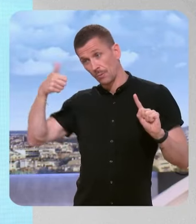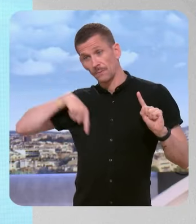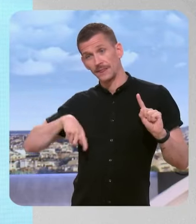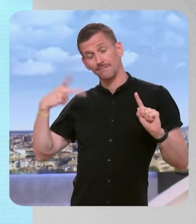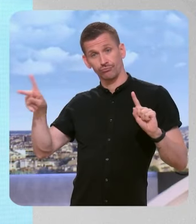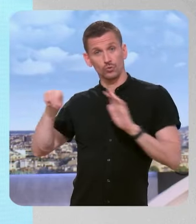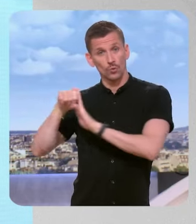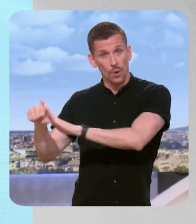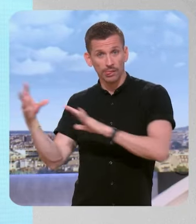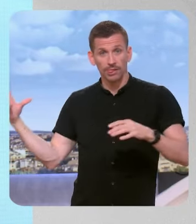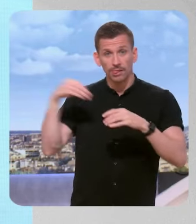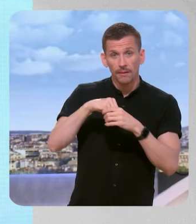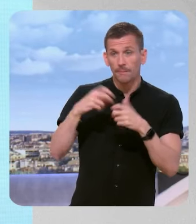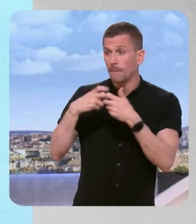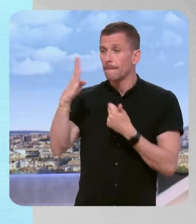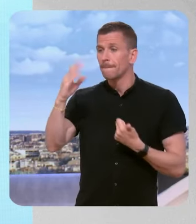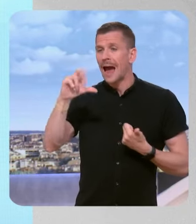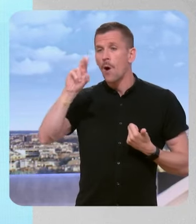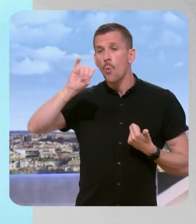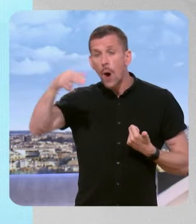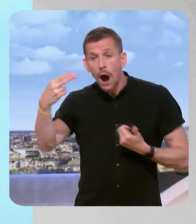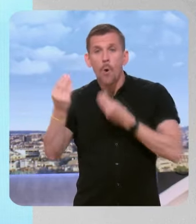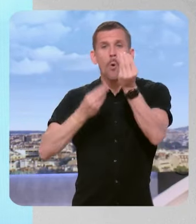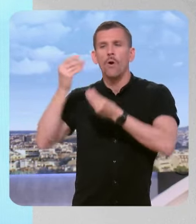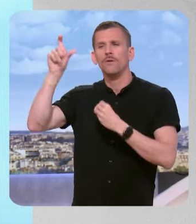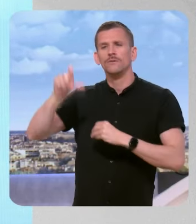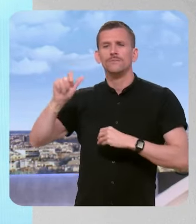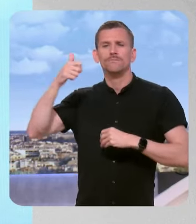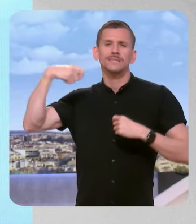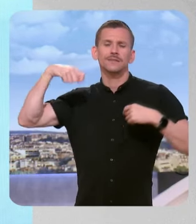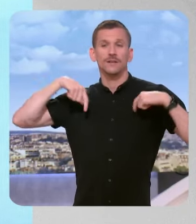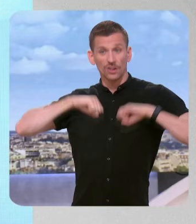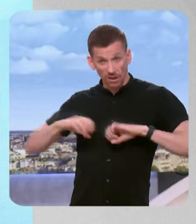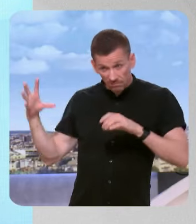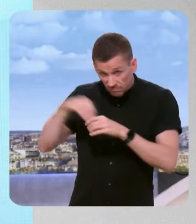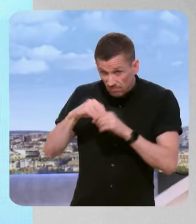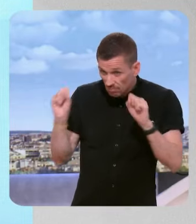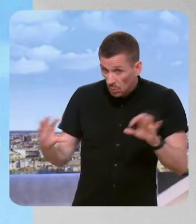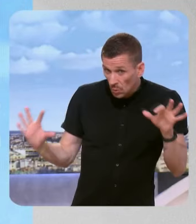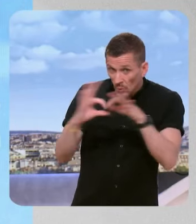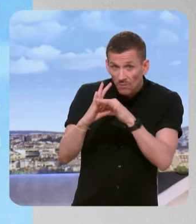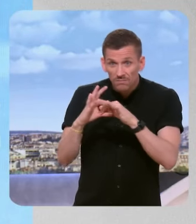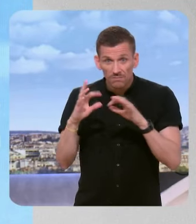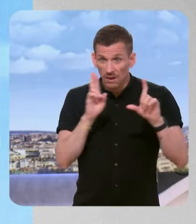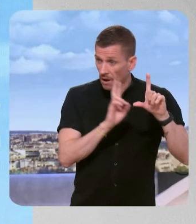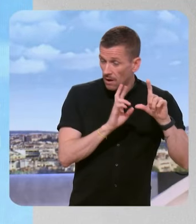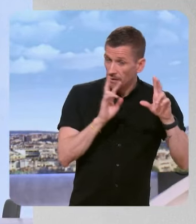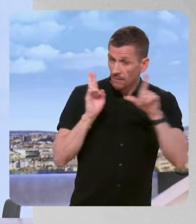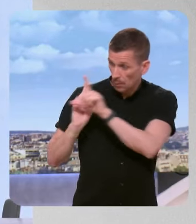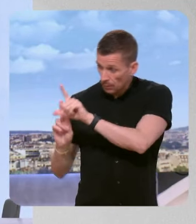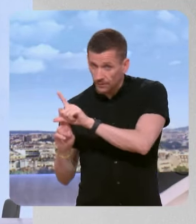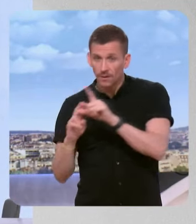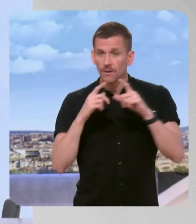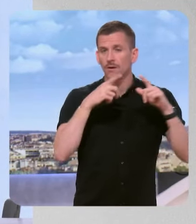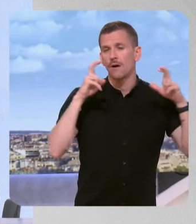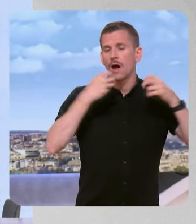françois Barouin il démte pas vraiment pour l'instant qu'est-ce que vous diriez-v vous croyez une coalition LR Renaissance non je je n'y crois pas tout simplement